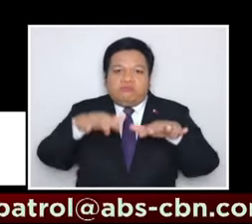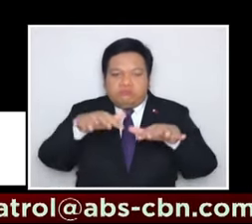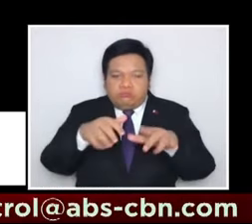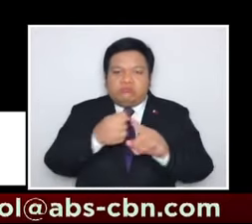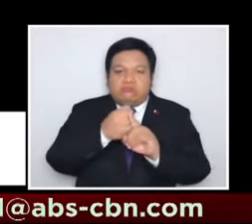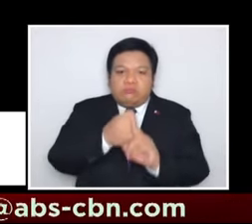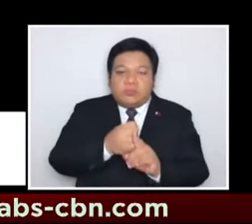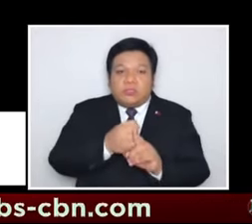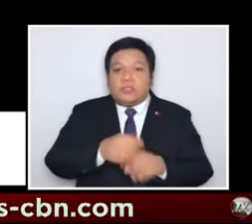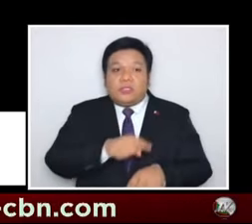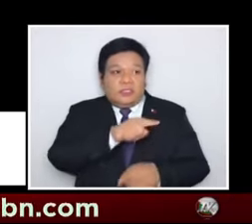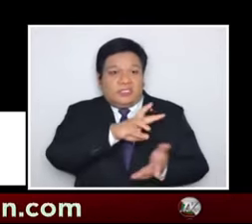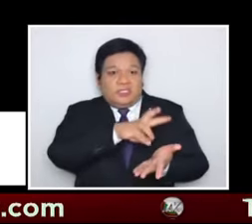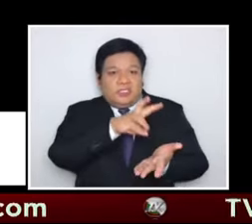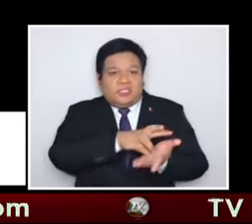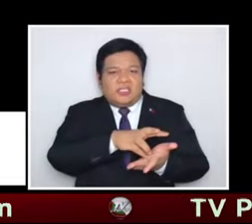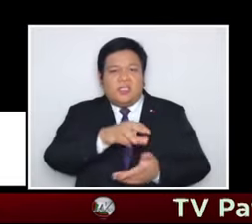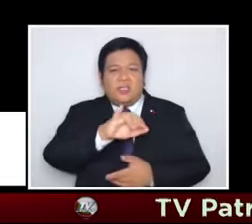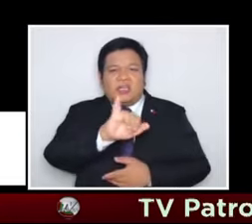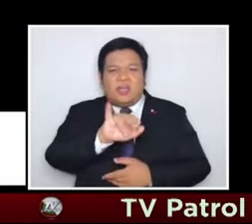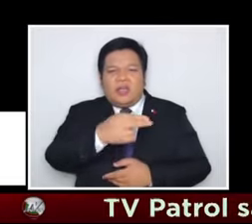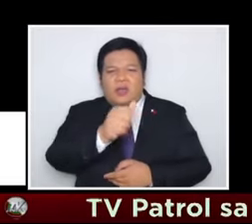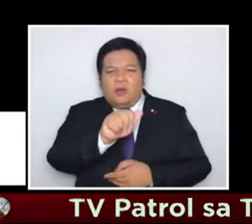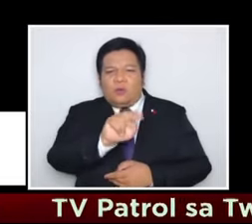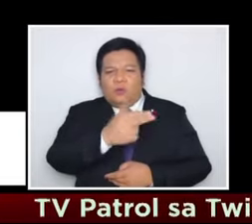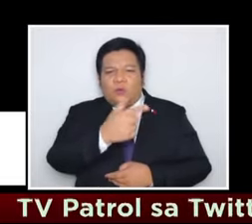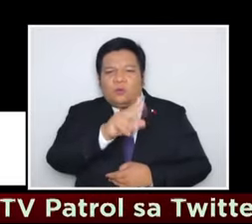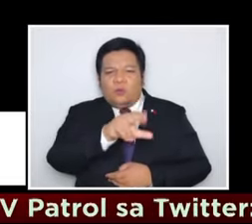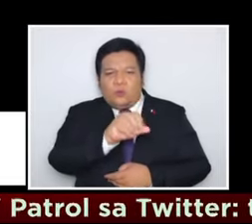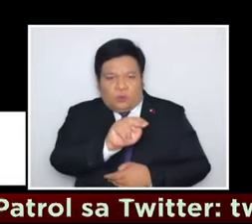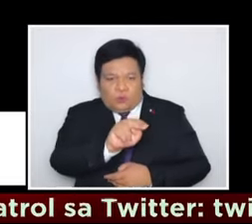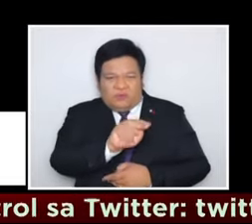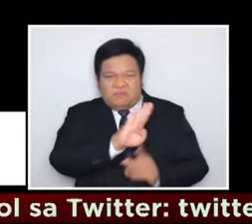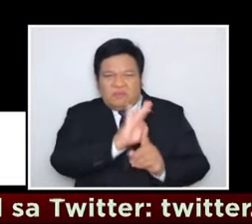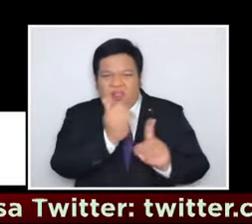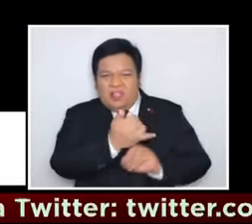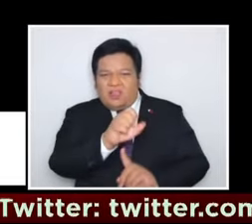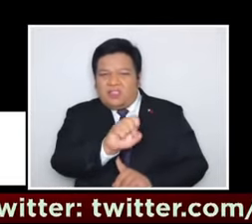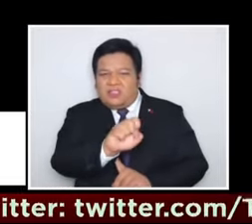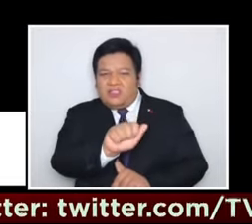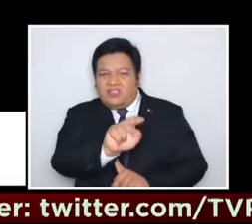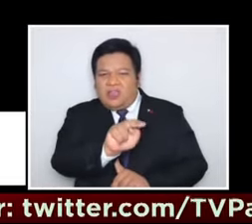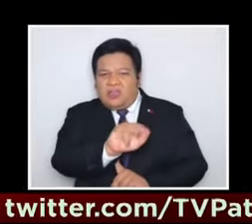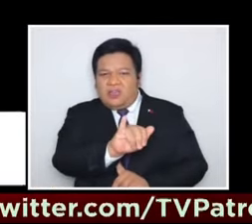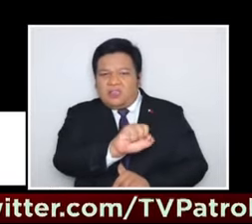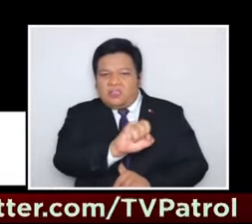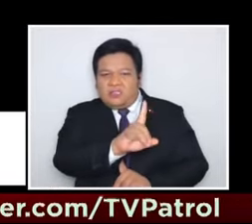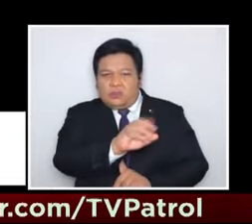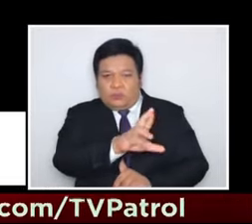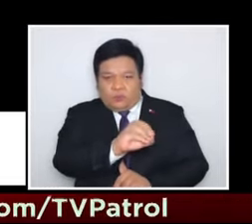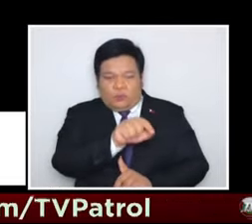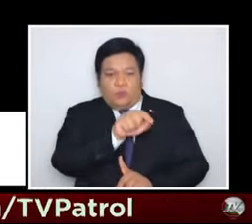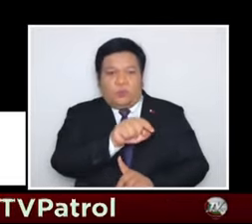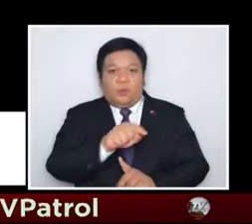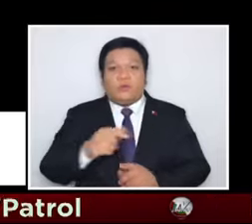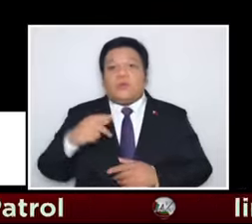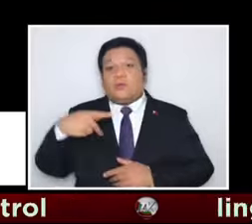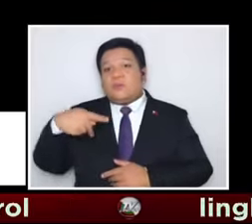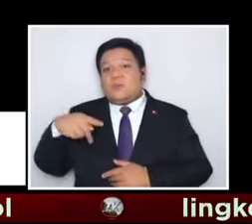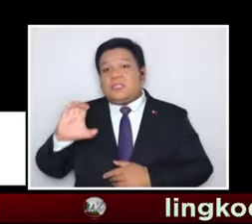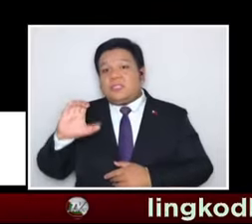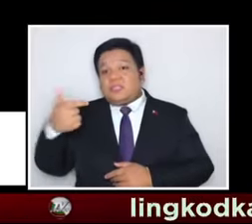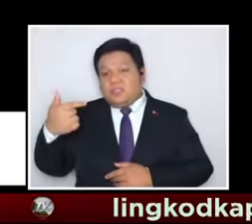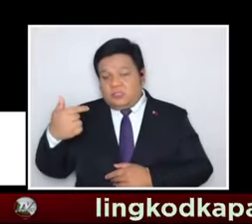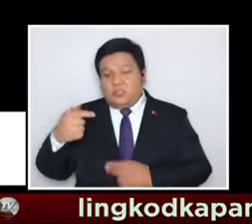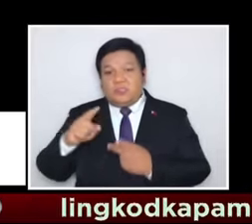sitio Haubon sa Barangay San Isidro. Kaya sinikap silang sagipin ng Coast Guard, pulis at mga rescuer